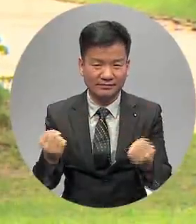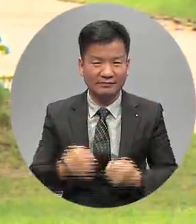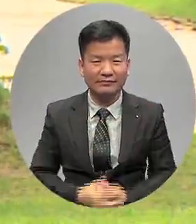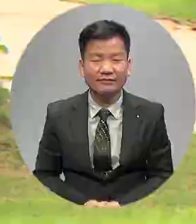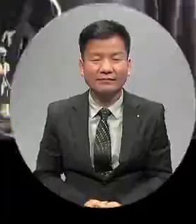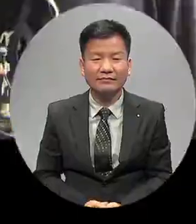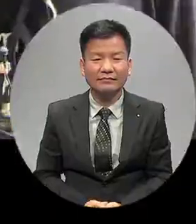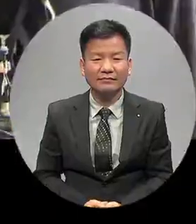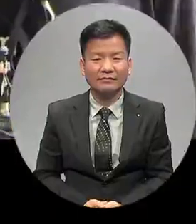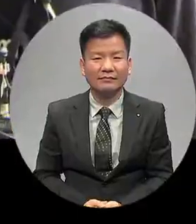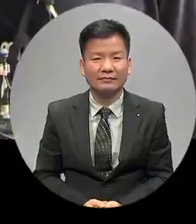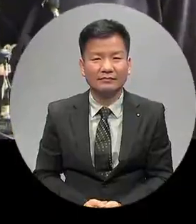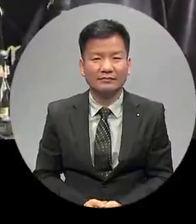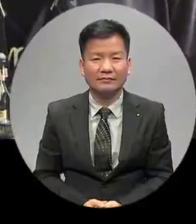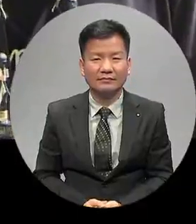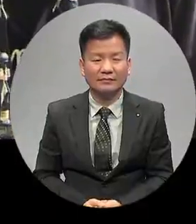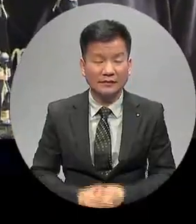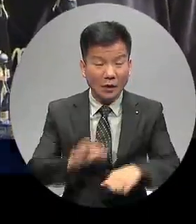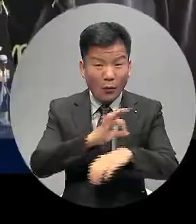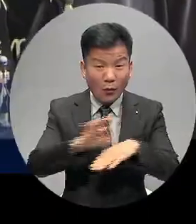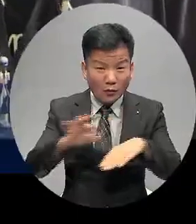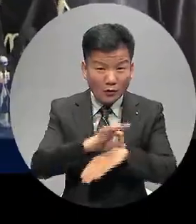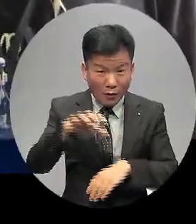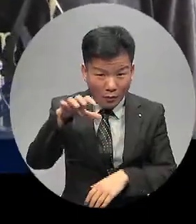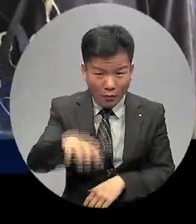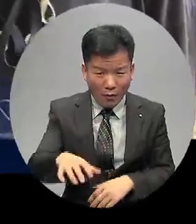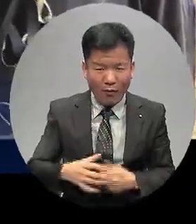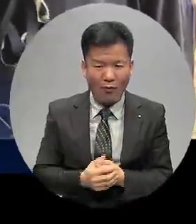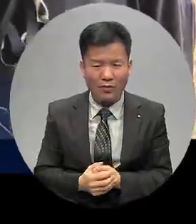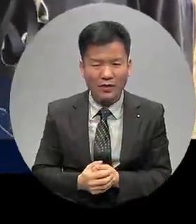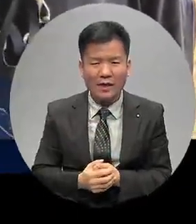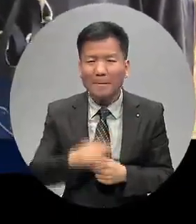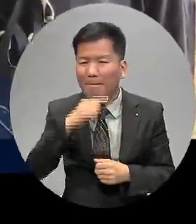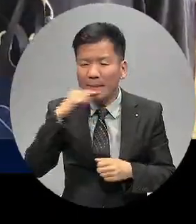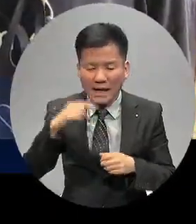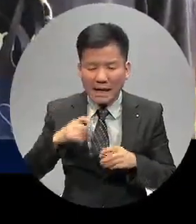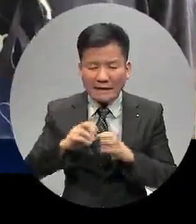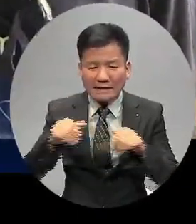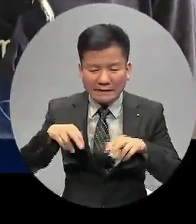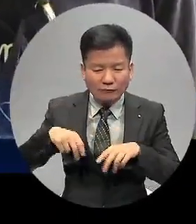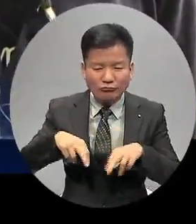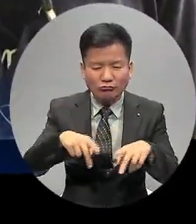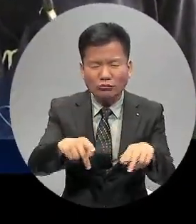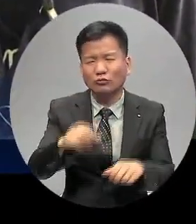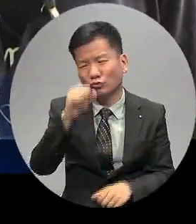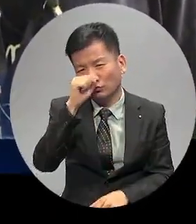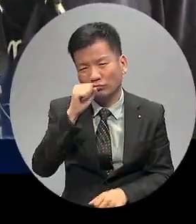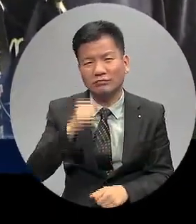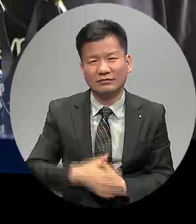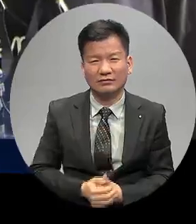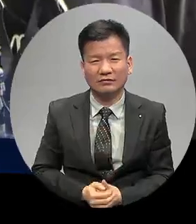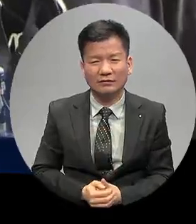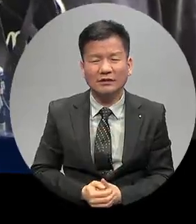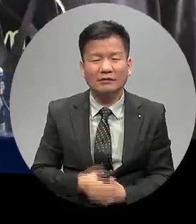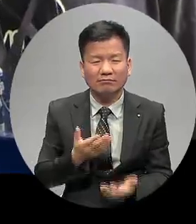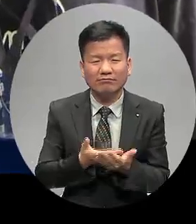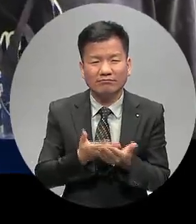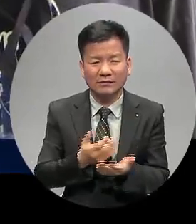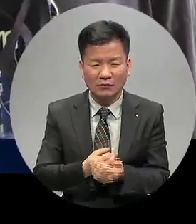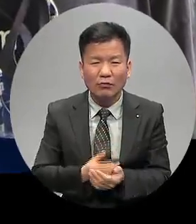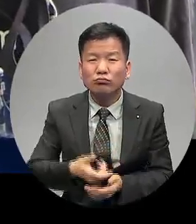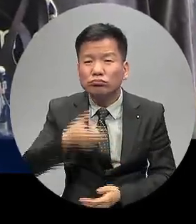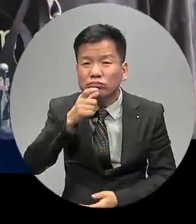있습니다. 오송에 황토길이 없어서 그것 좀 만들어주시고 또